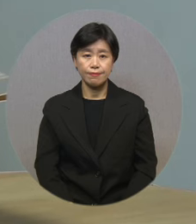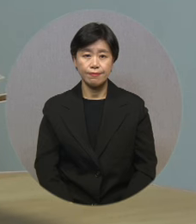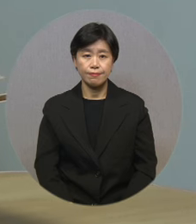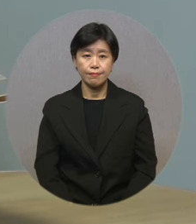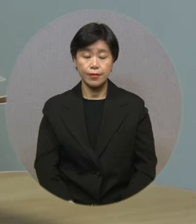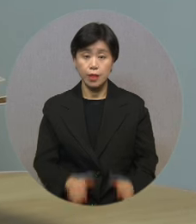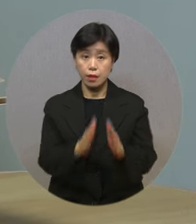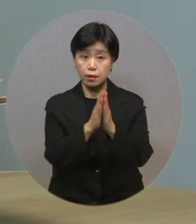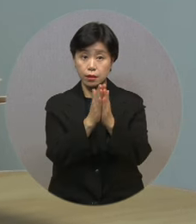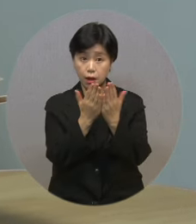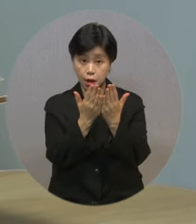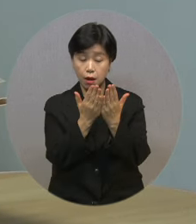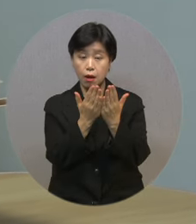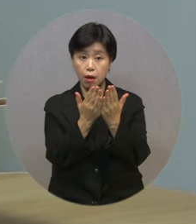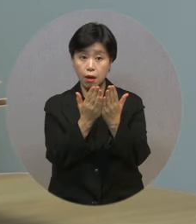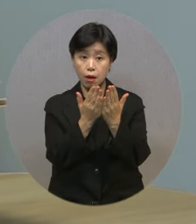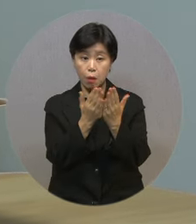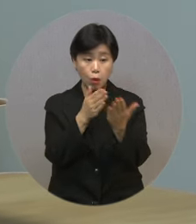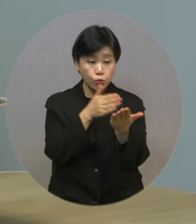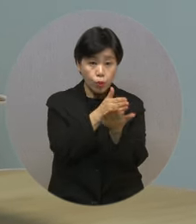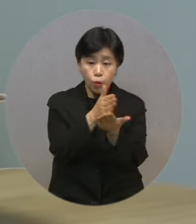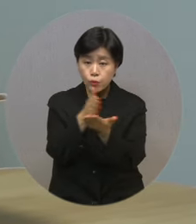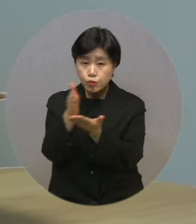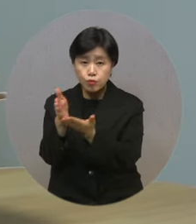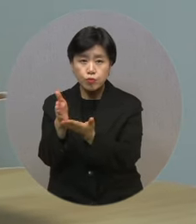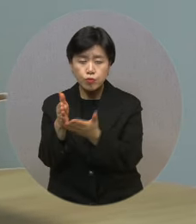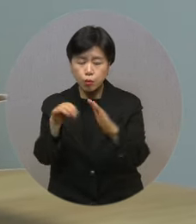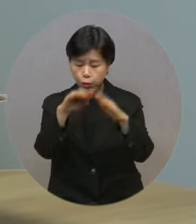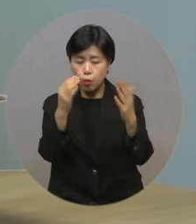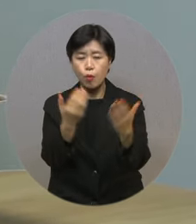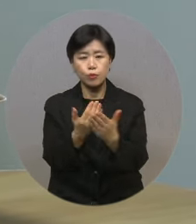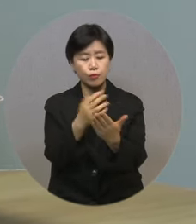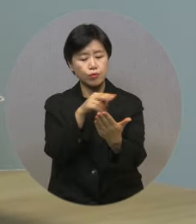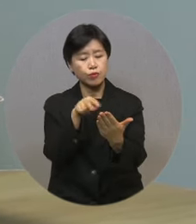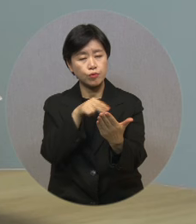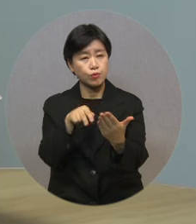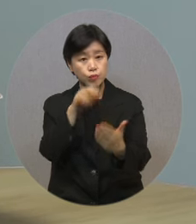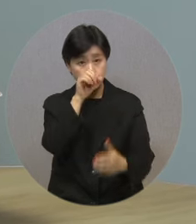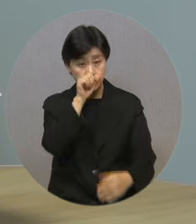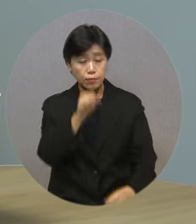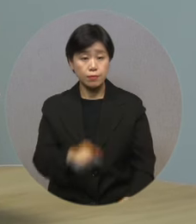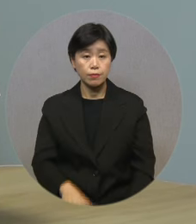책은 종류별로 다 골고루 있는데